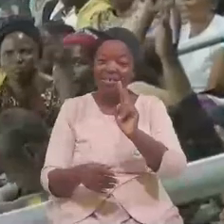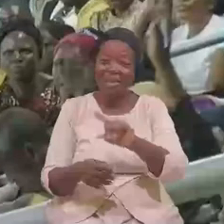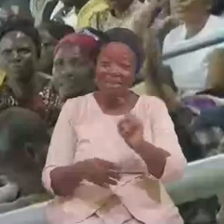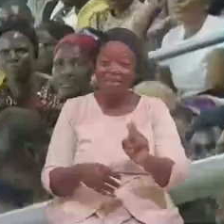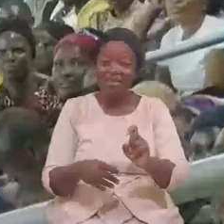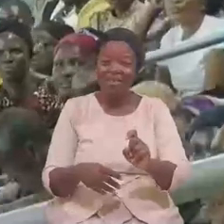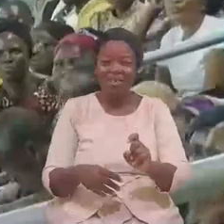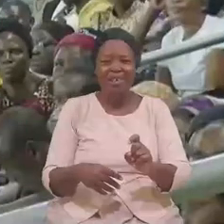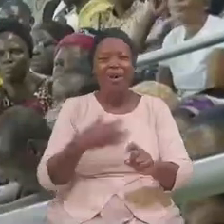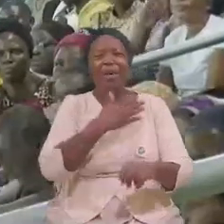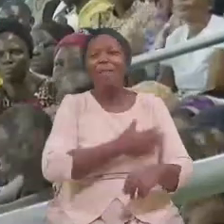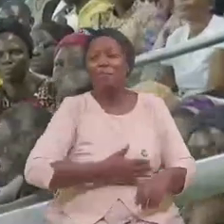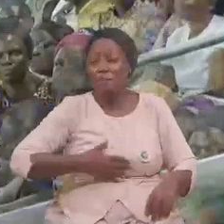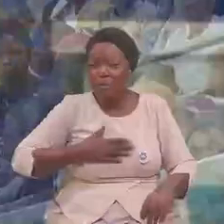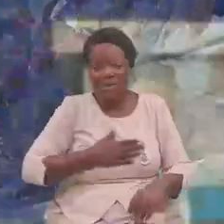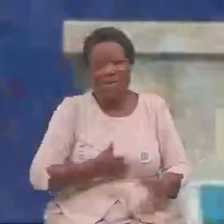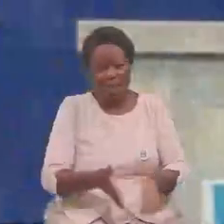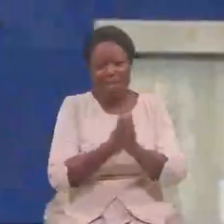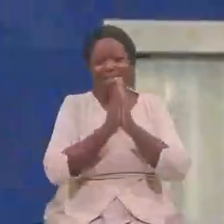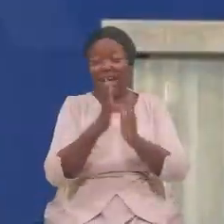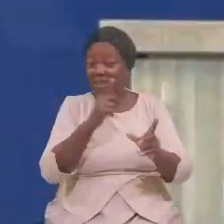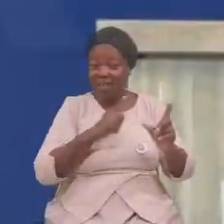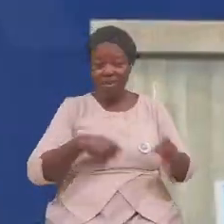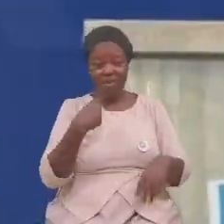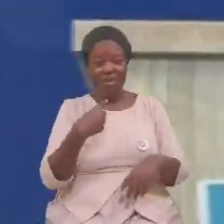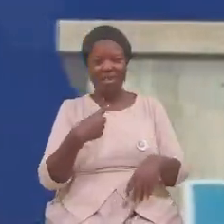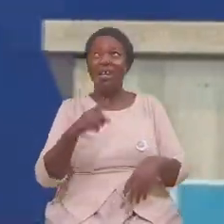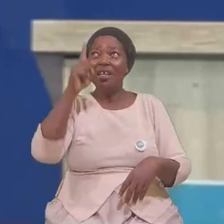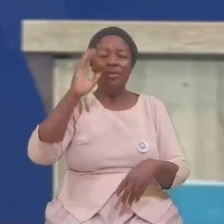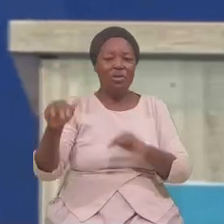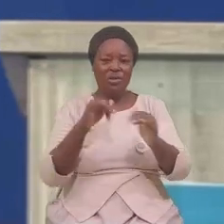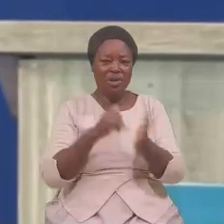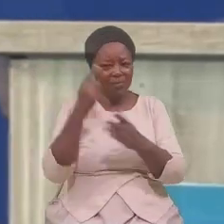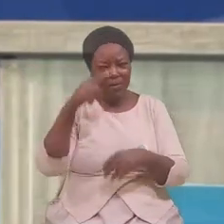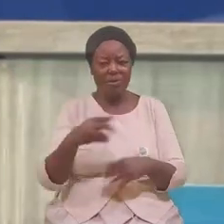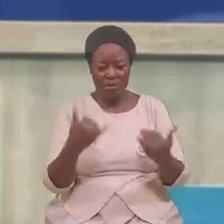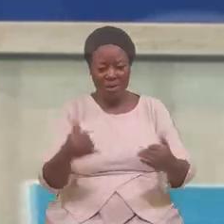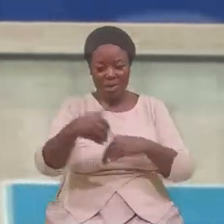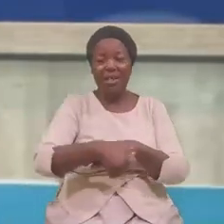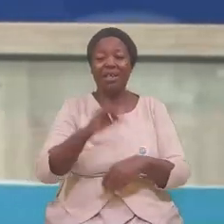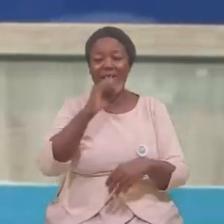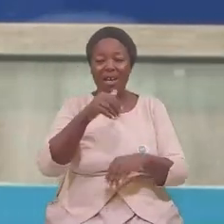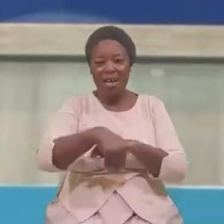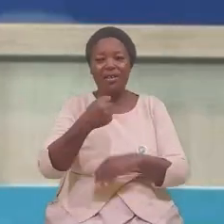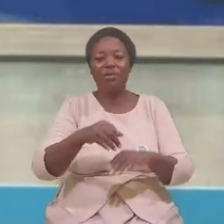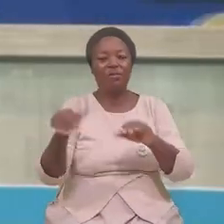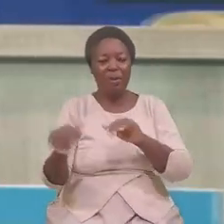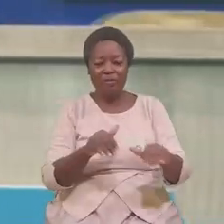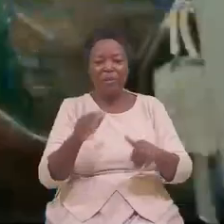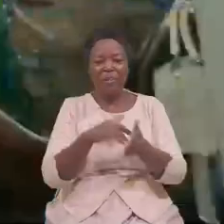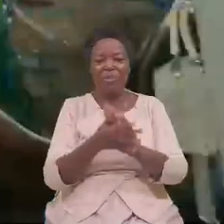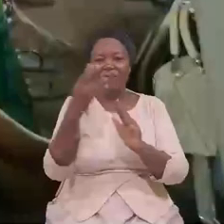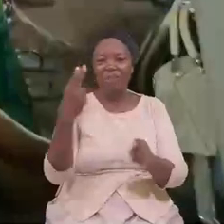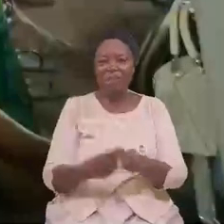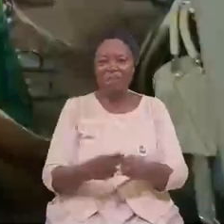Alors fais-le. Et le Seigneur dit qu'il le fera ce soir. C'est une soirée d'accomplissement. C'est